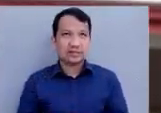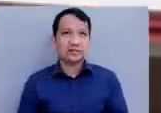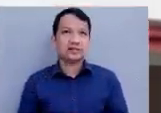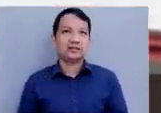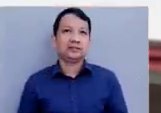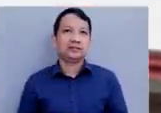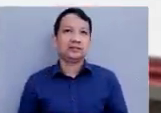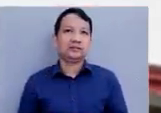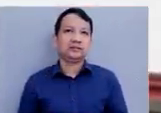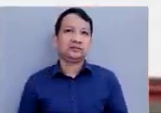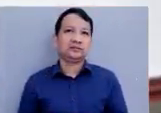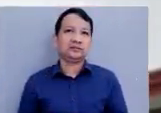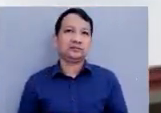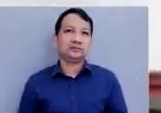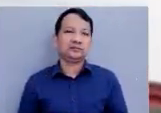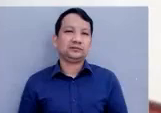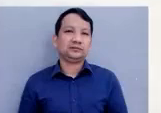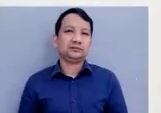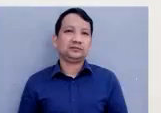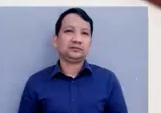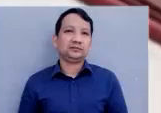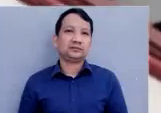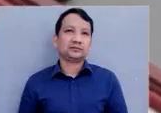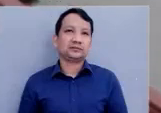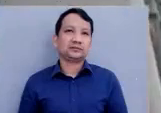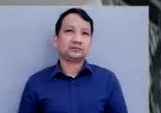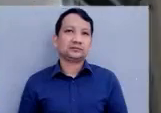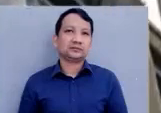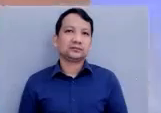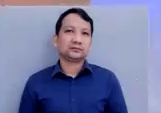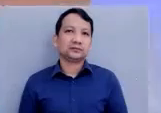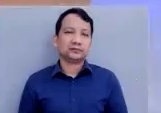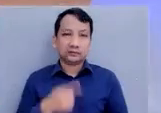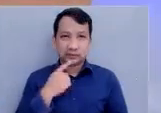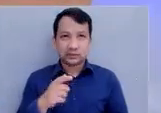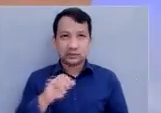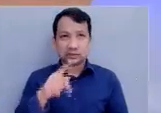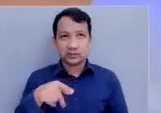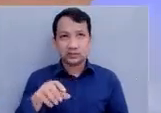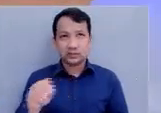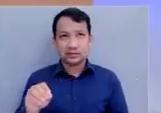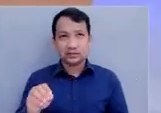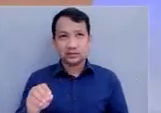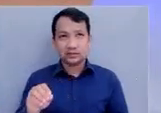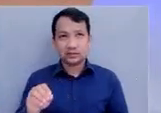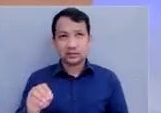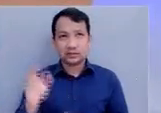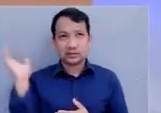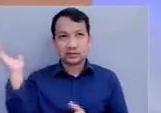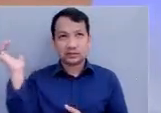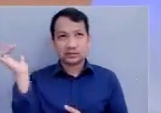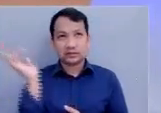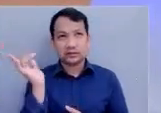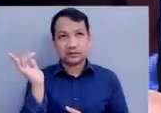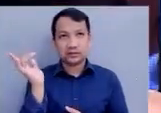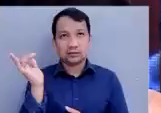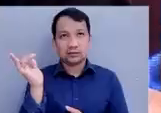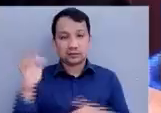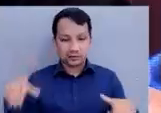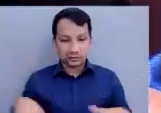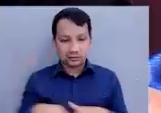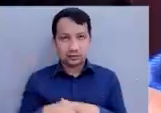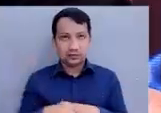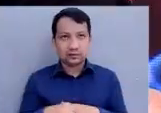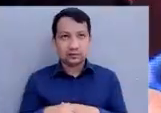boss no bale Minsan nga po apo apo na po yung ano napagsilbihan ko kasi sabi niya dito kami Kinasal and then